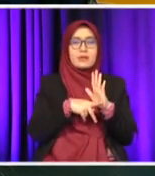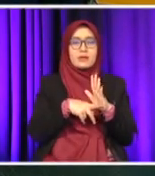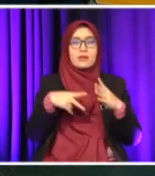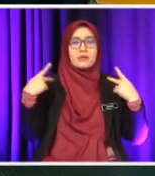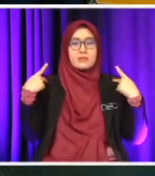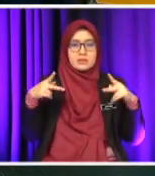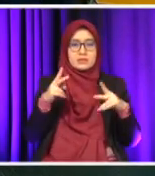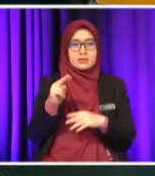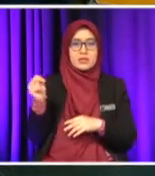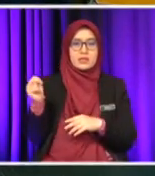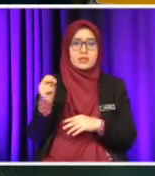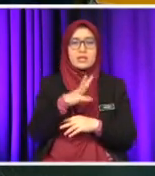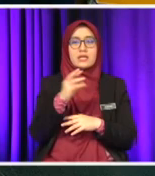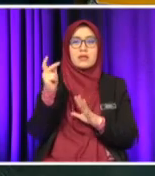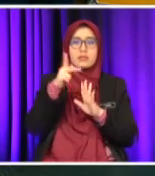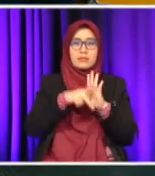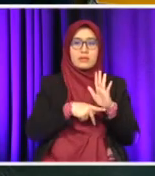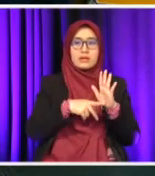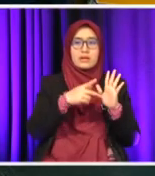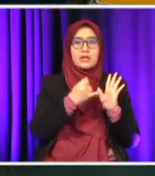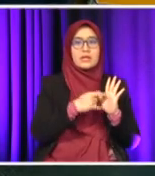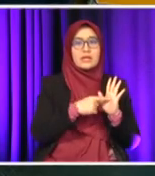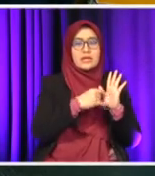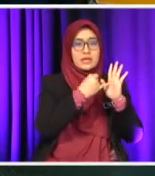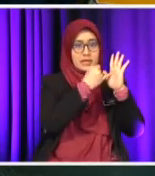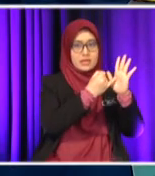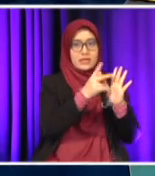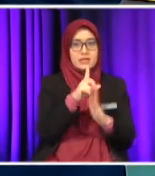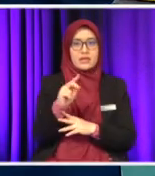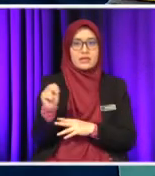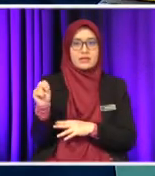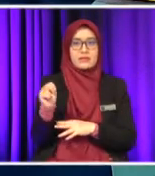lagi Sebenarnya aku ada ulat semua sekali tadi Nah maksudnya